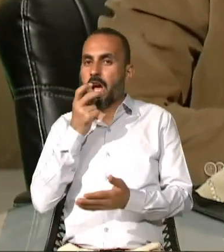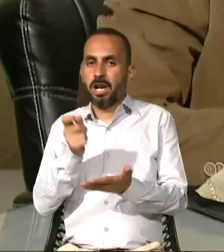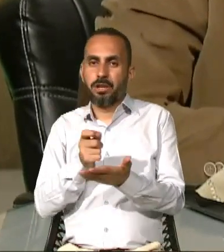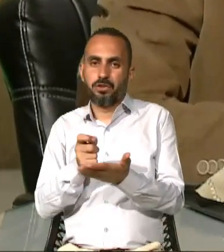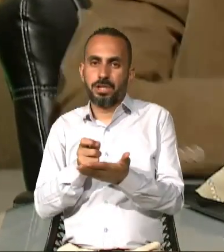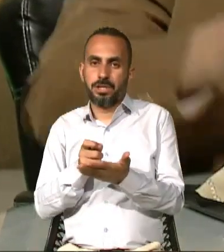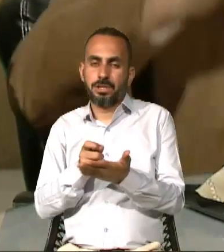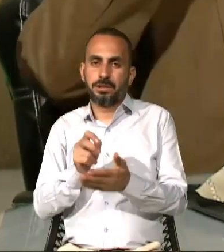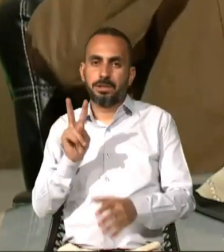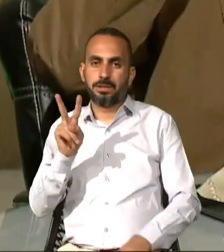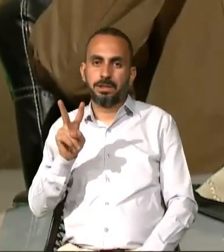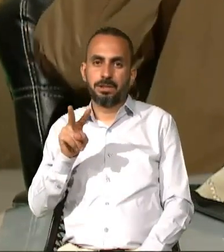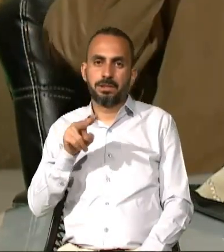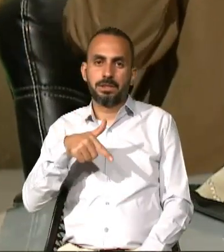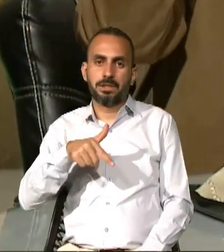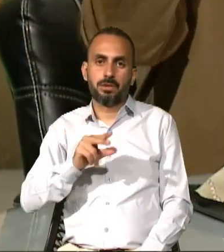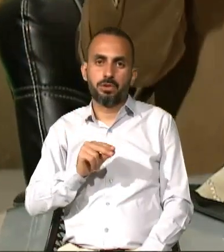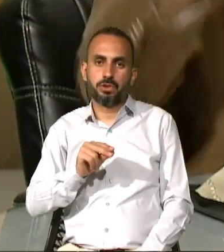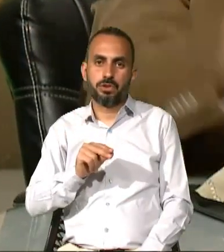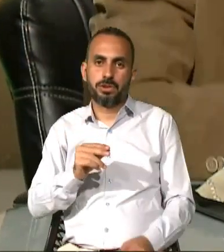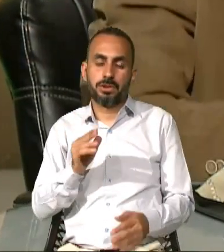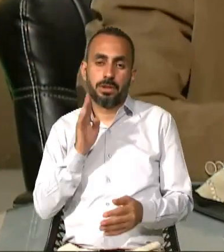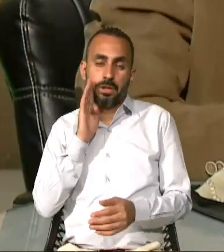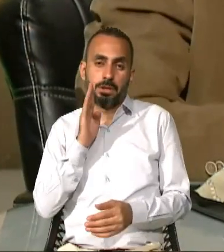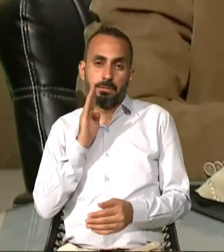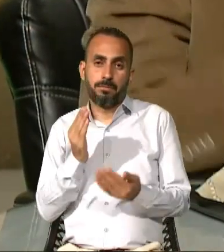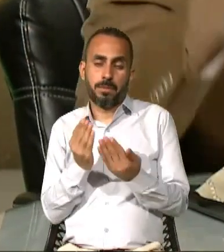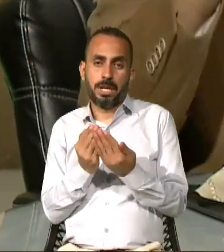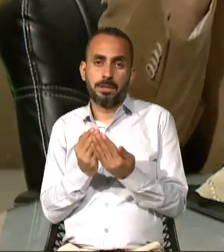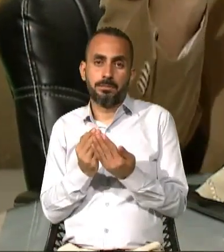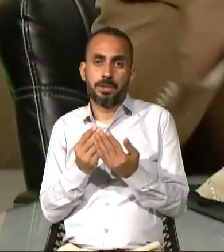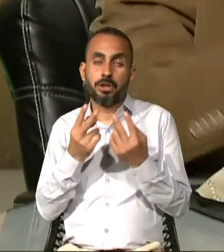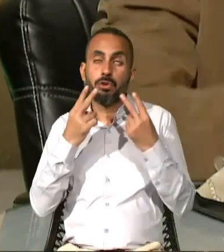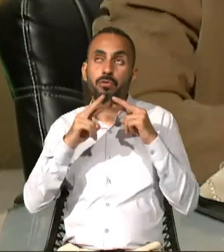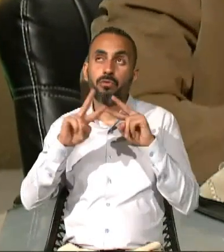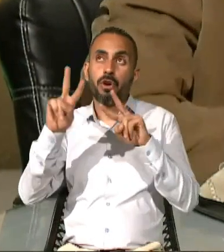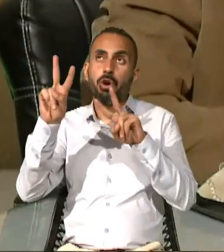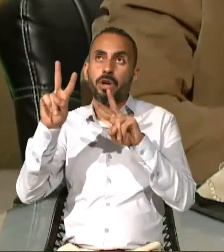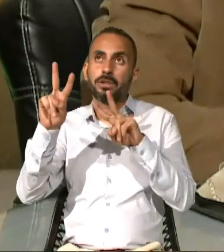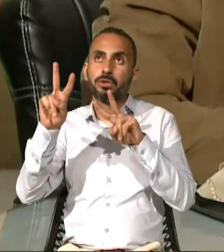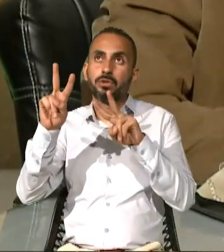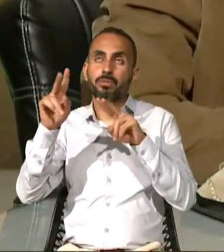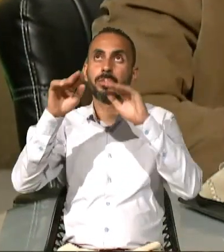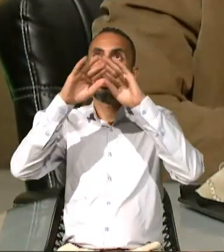الكتاب المقدس بيقول ارفعوا الى العلاء عيونكم. من خلق هذه؟